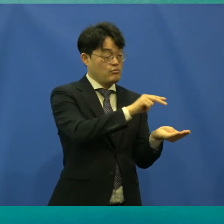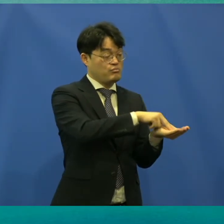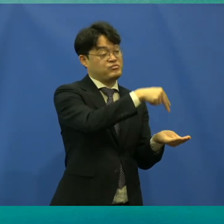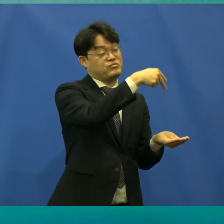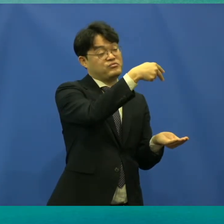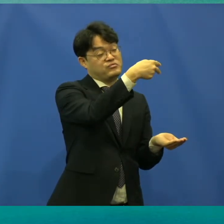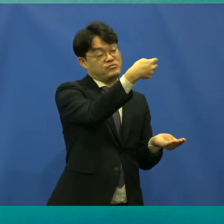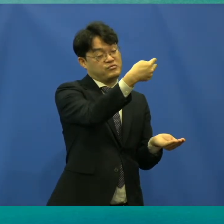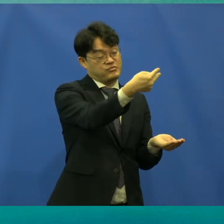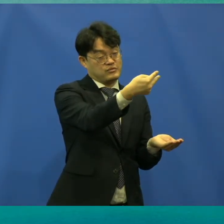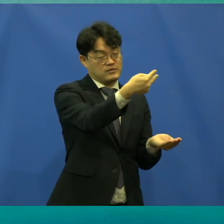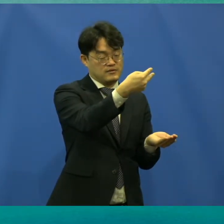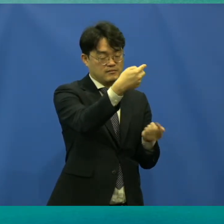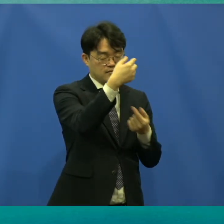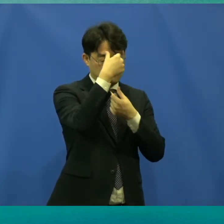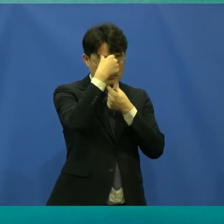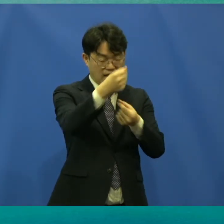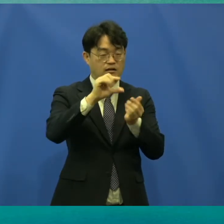이제